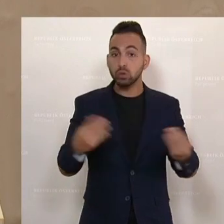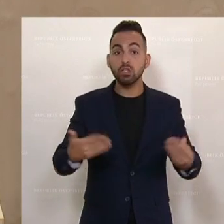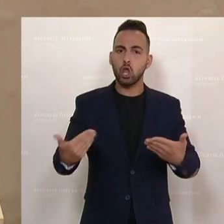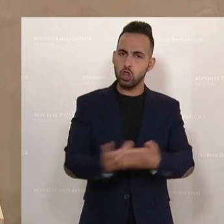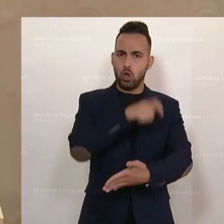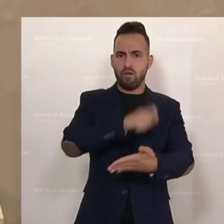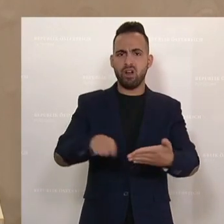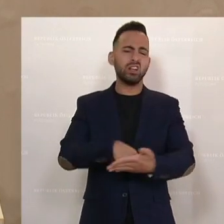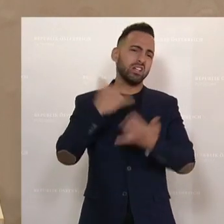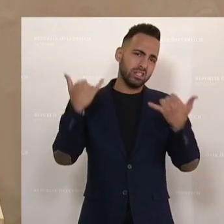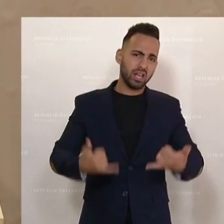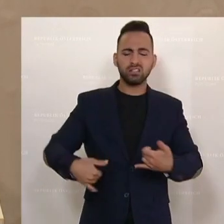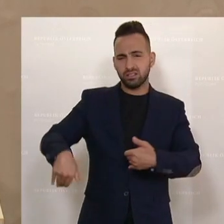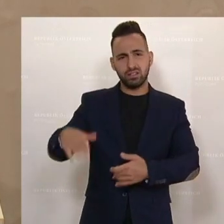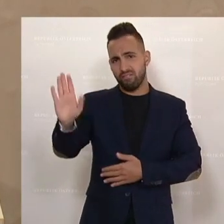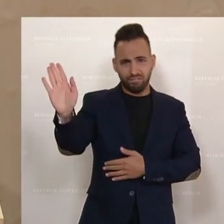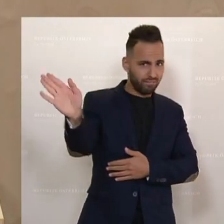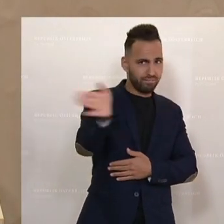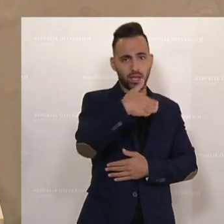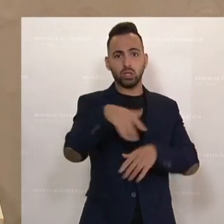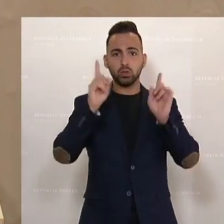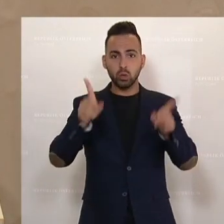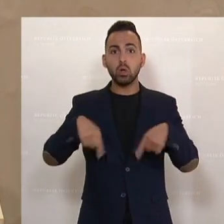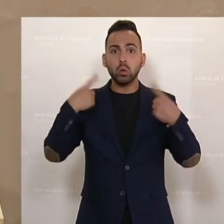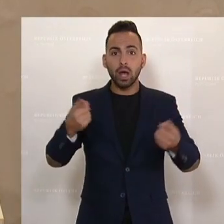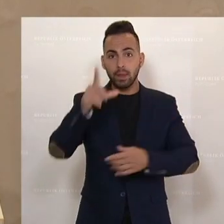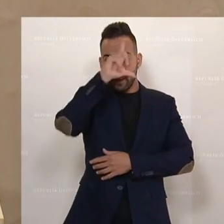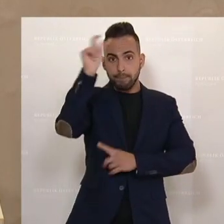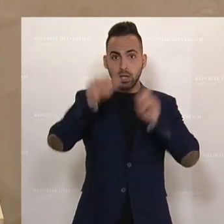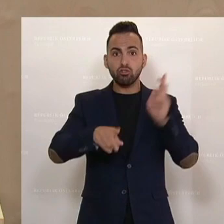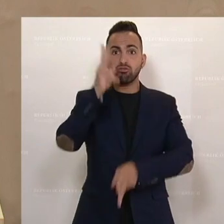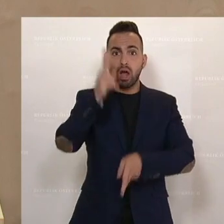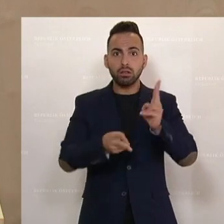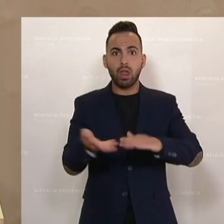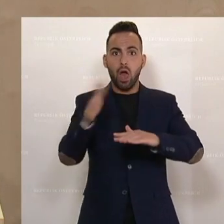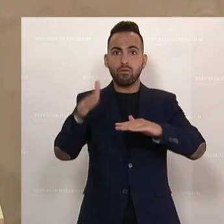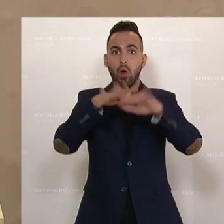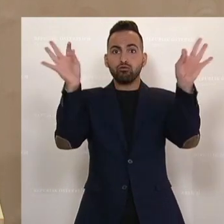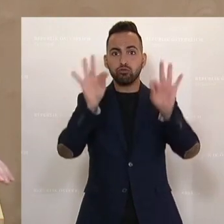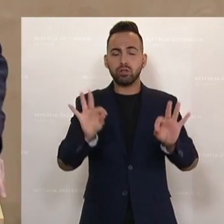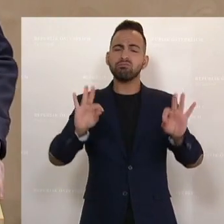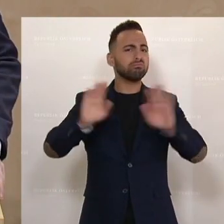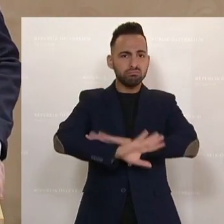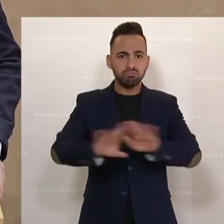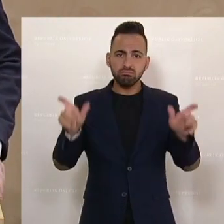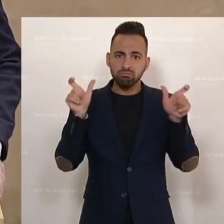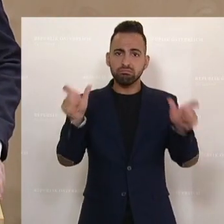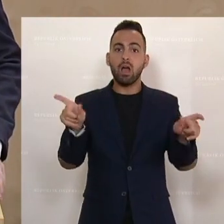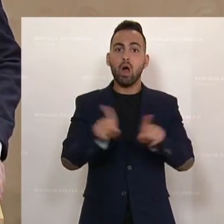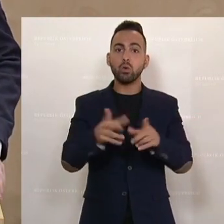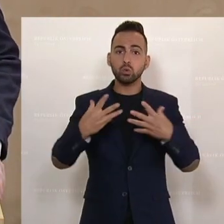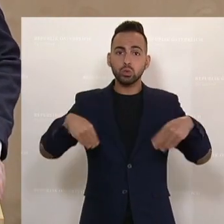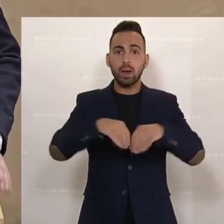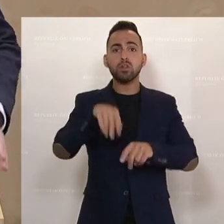Also geben Sie endlich den Weg dazu frei, damit der Schaden für die Menschen nicht Tag für Tag größer wird und damit wir gemeinsam mit den